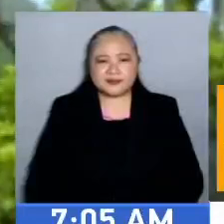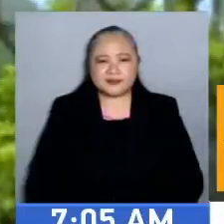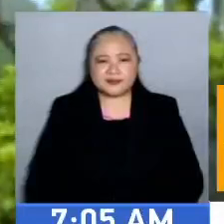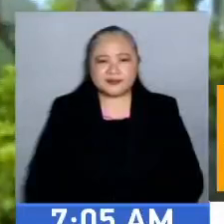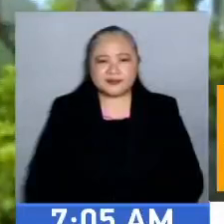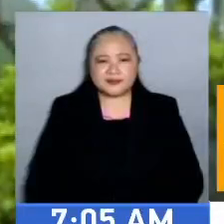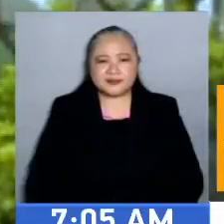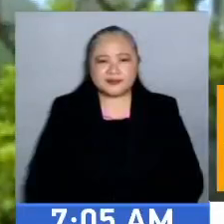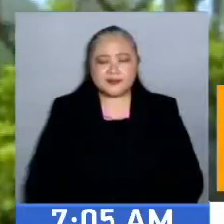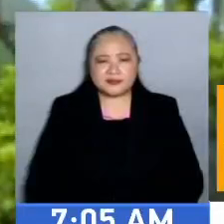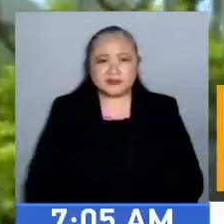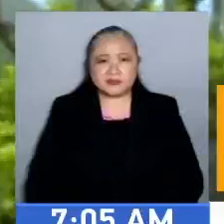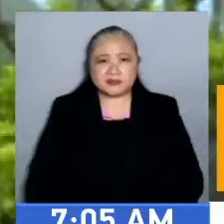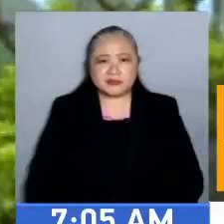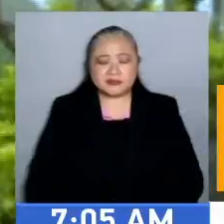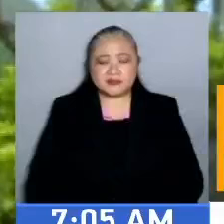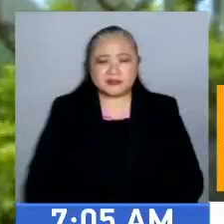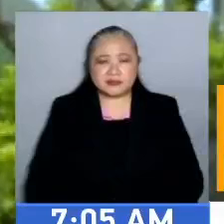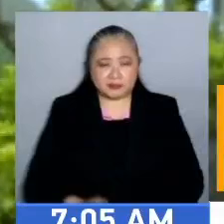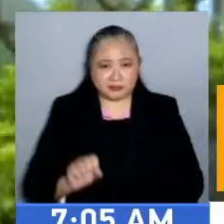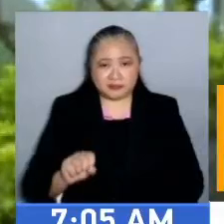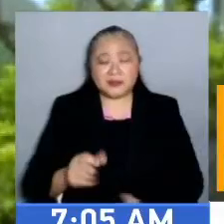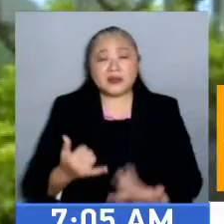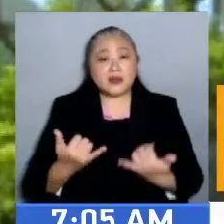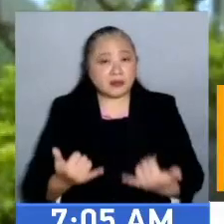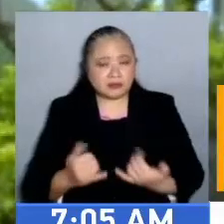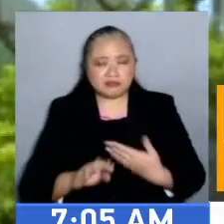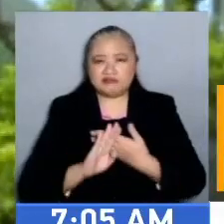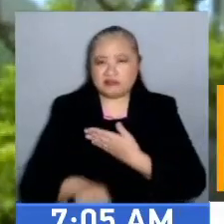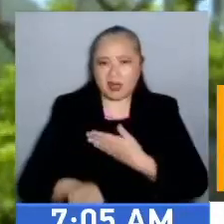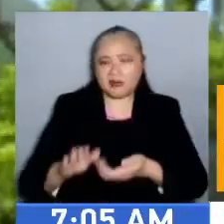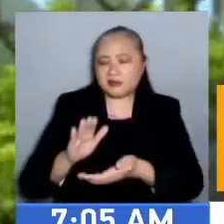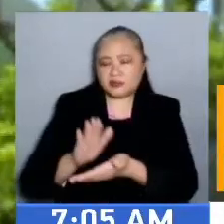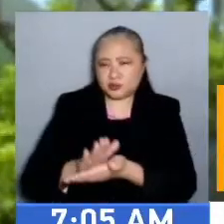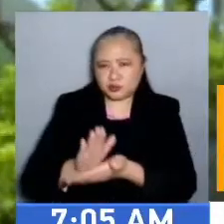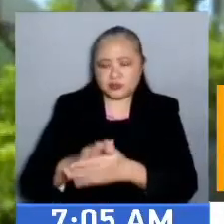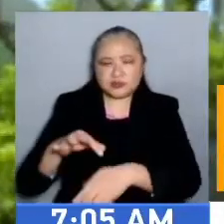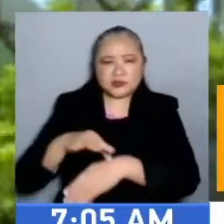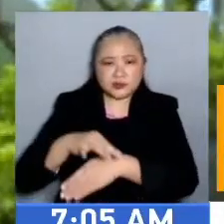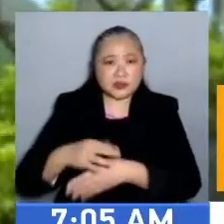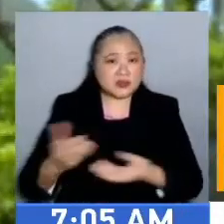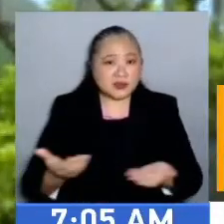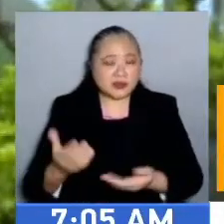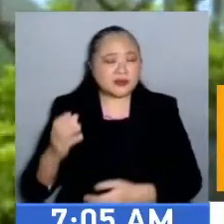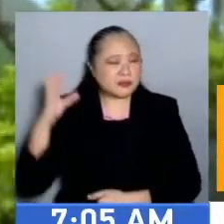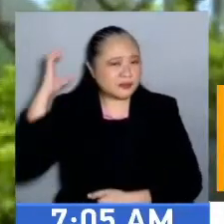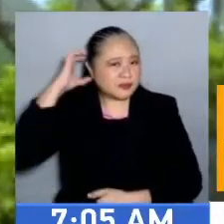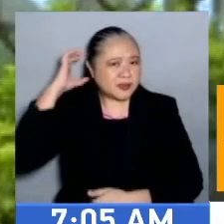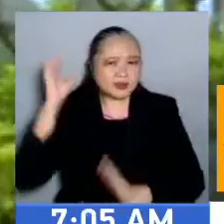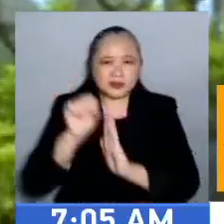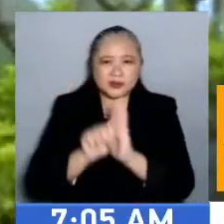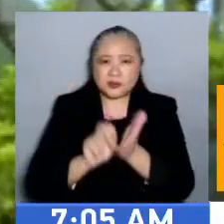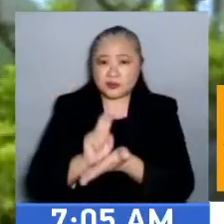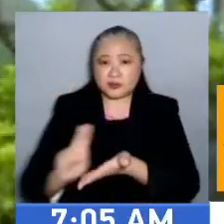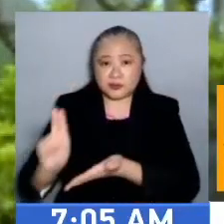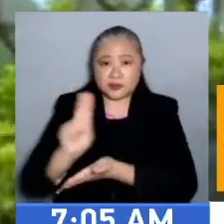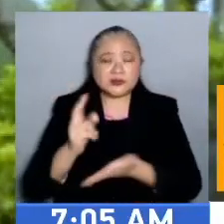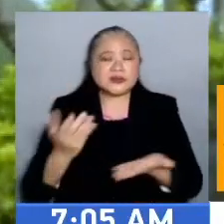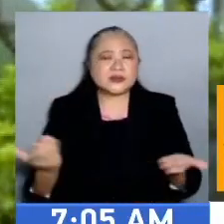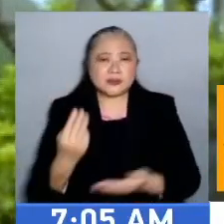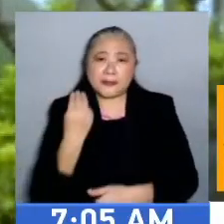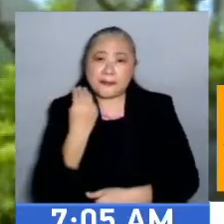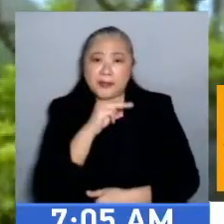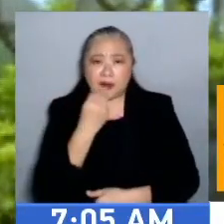Yes, Igan. Balik normal na nga ang klase dito sa Mindanao State University sa Marawi City simula pa kahapon.